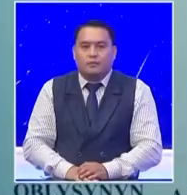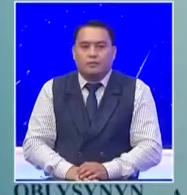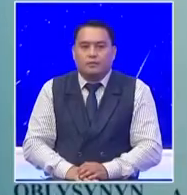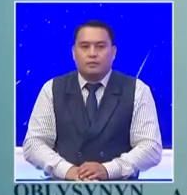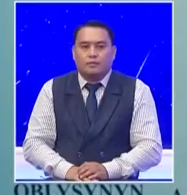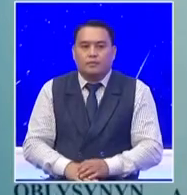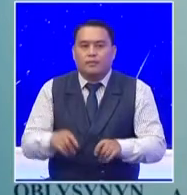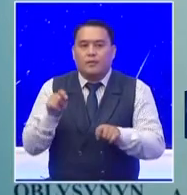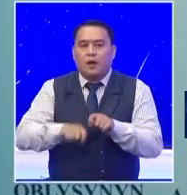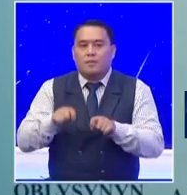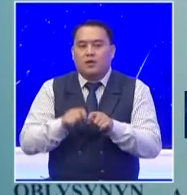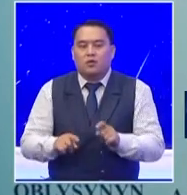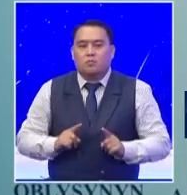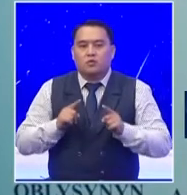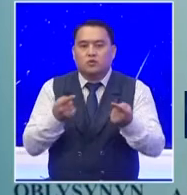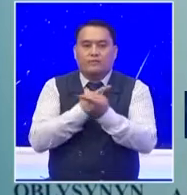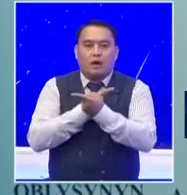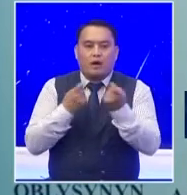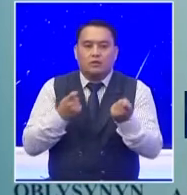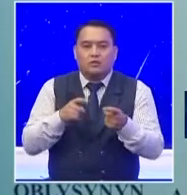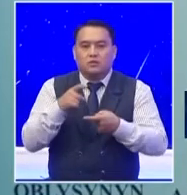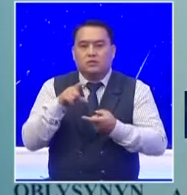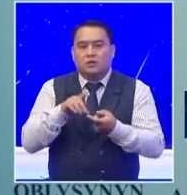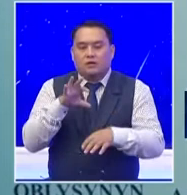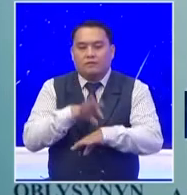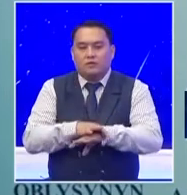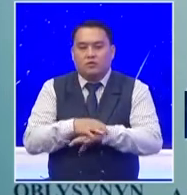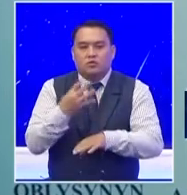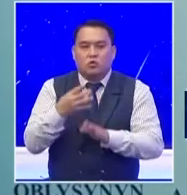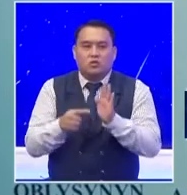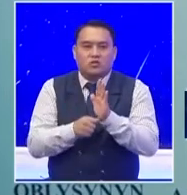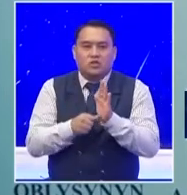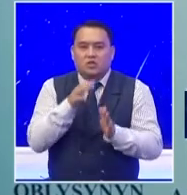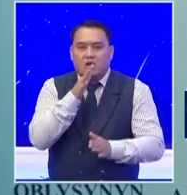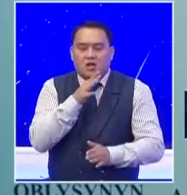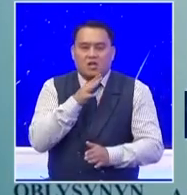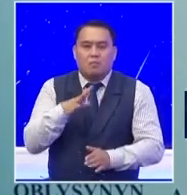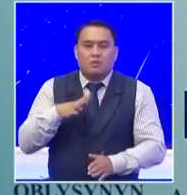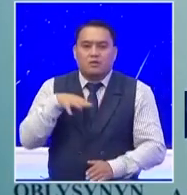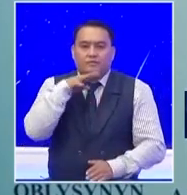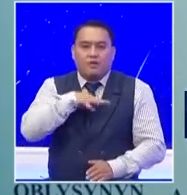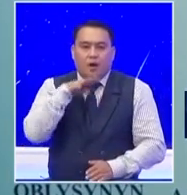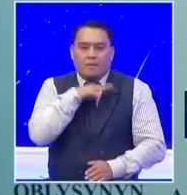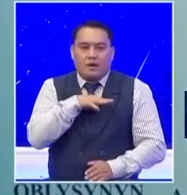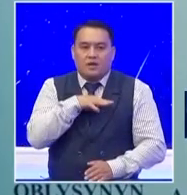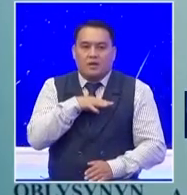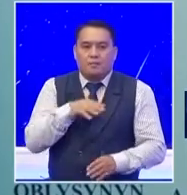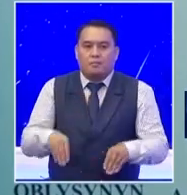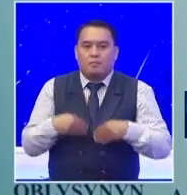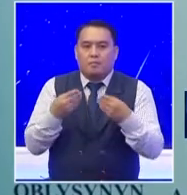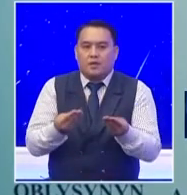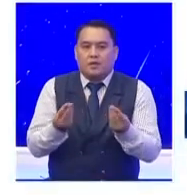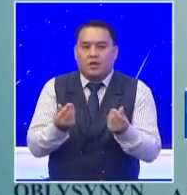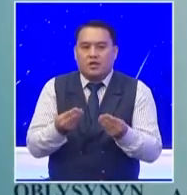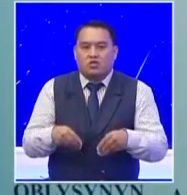В ходе проверки поступившей информации был задержан 46-летний житель города Текеле, который был взят с поличным при передаче